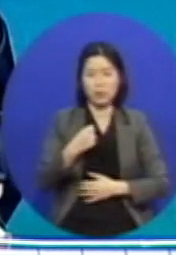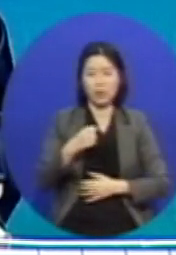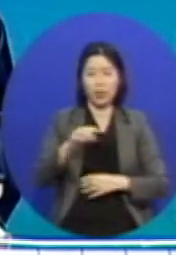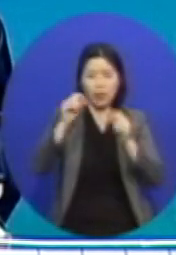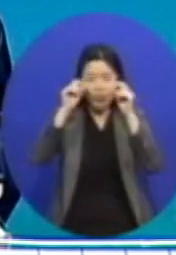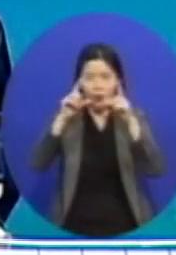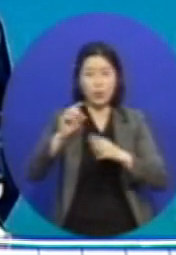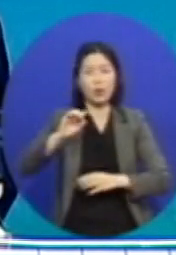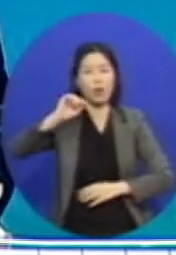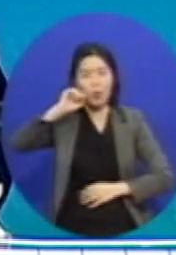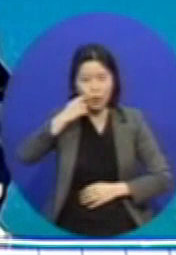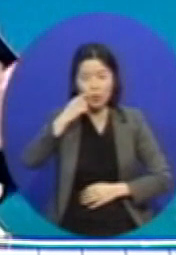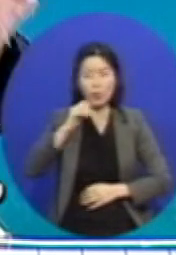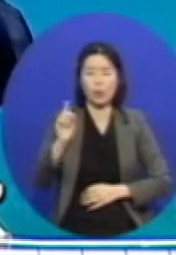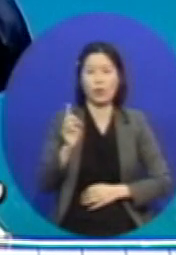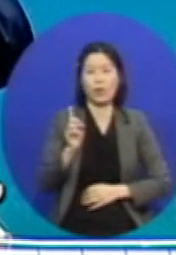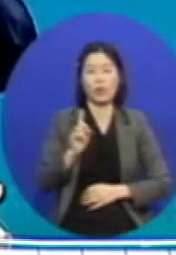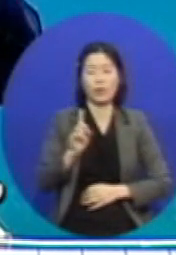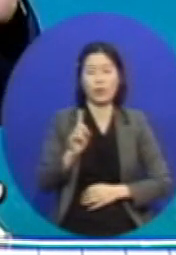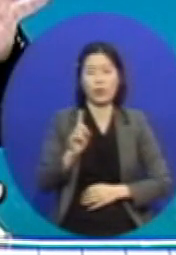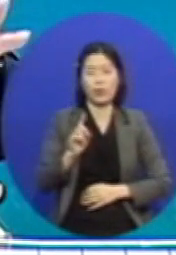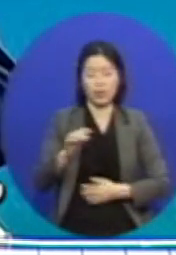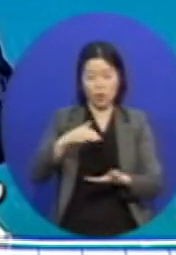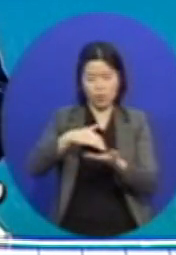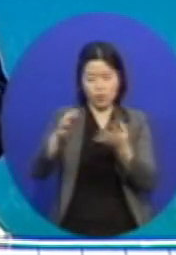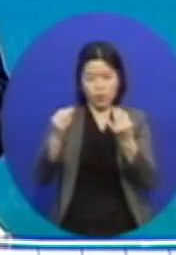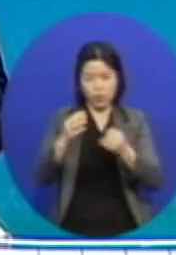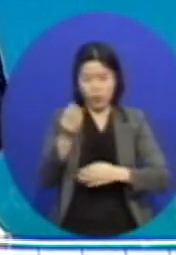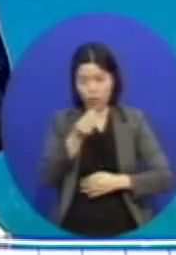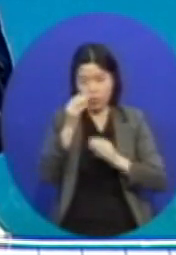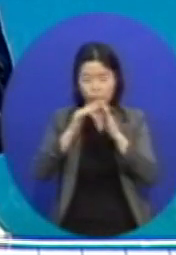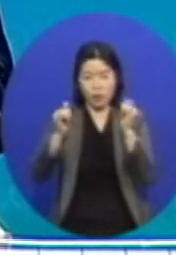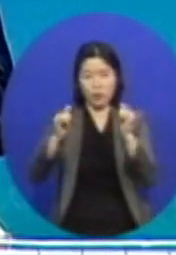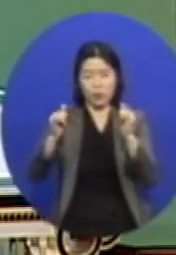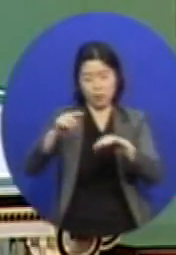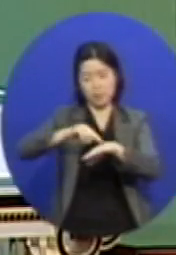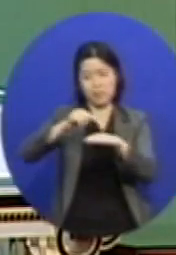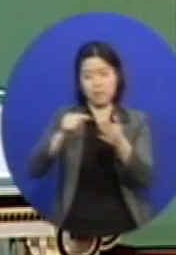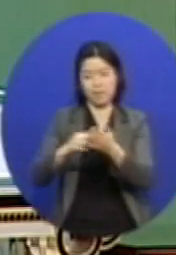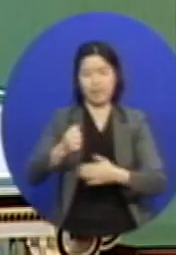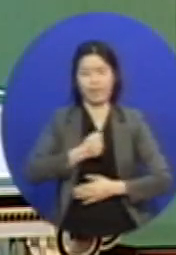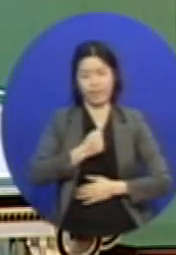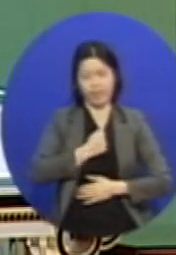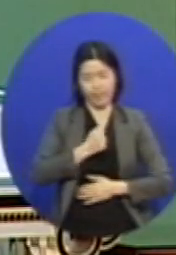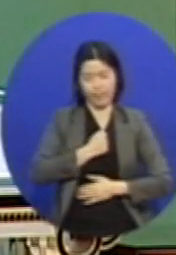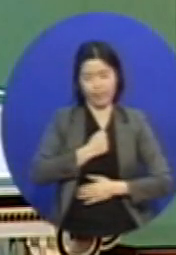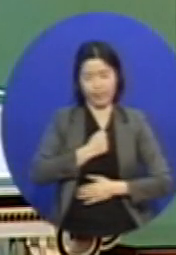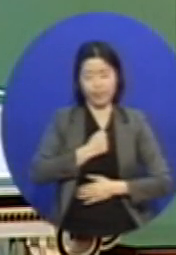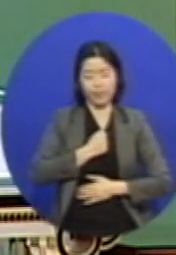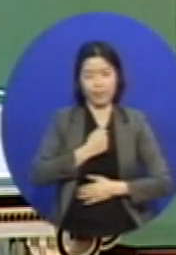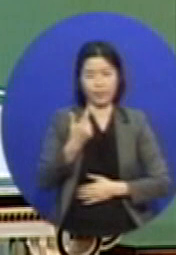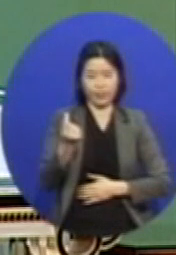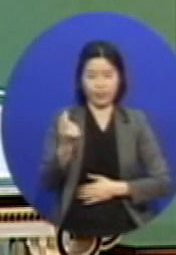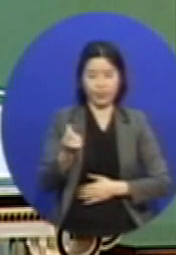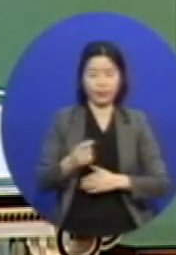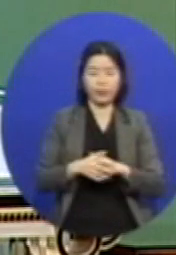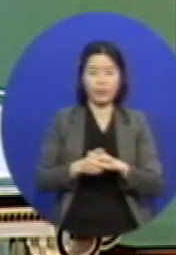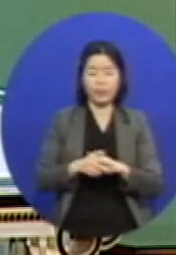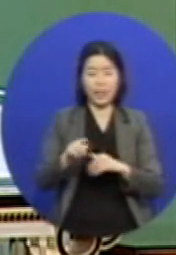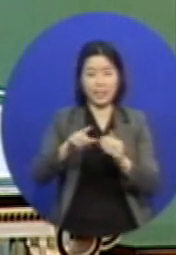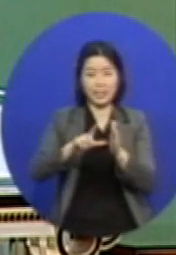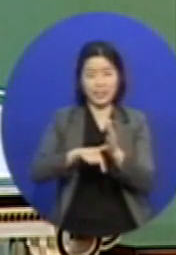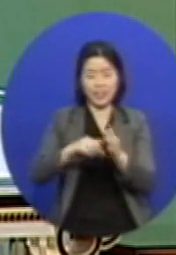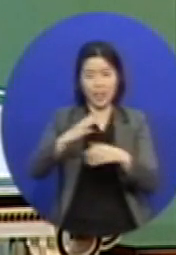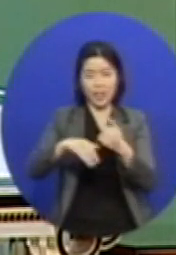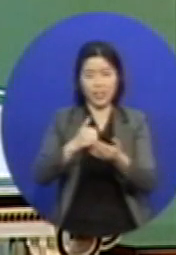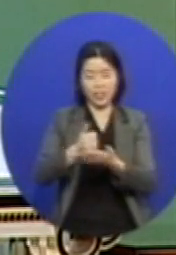걸 어떻게 합니까 수많은 성도들이 가지고 있는 마음의 답답함 입니다 오늘 이 시간에 하나님께서